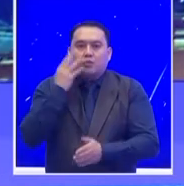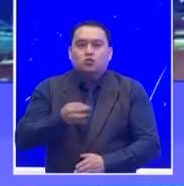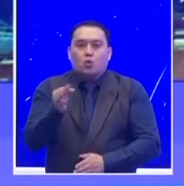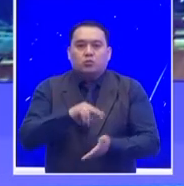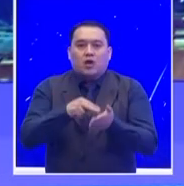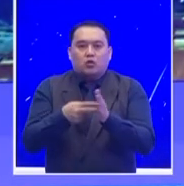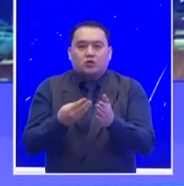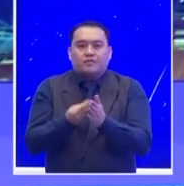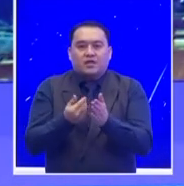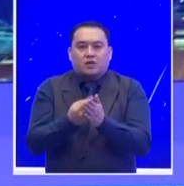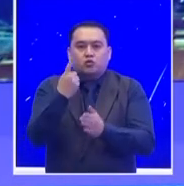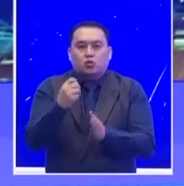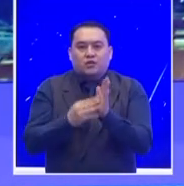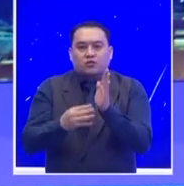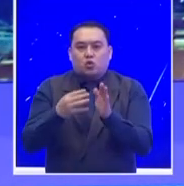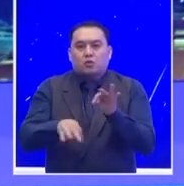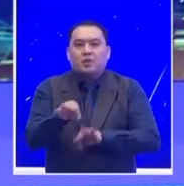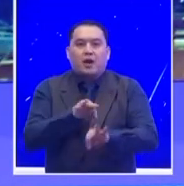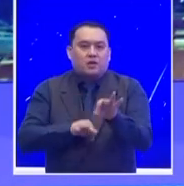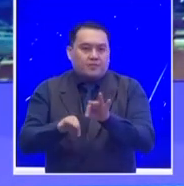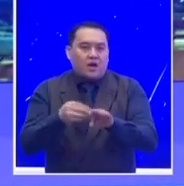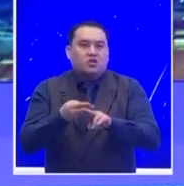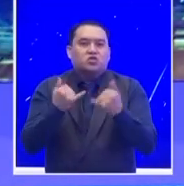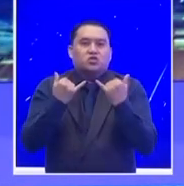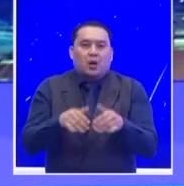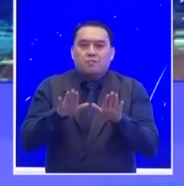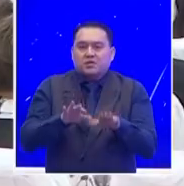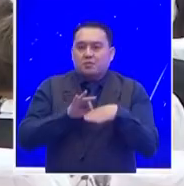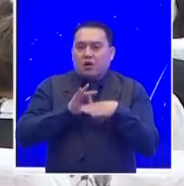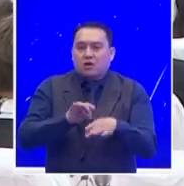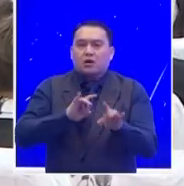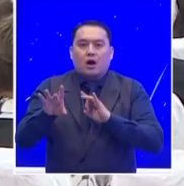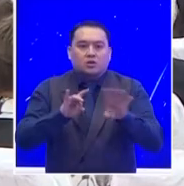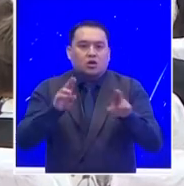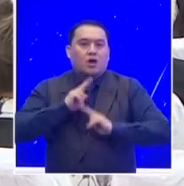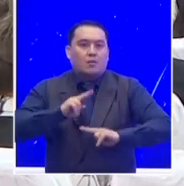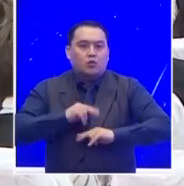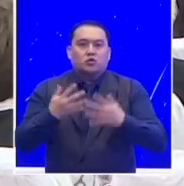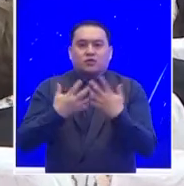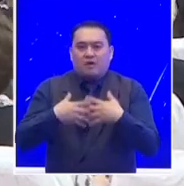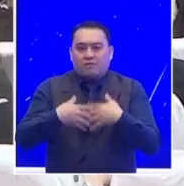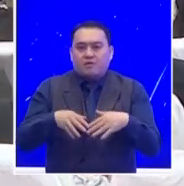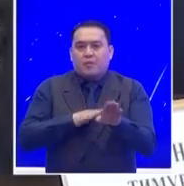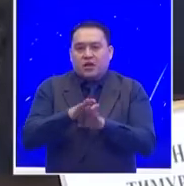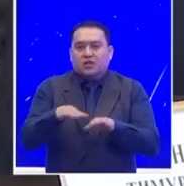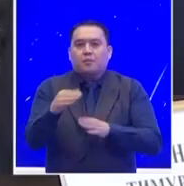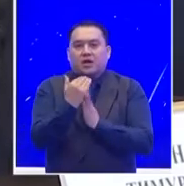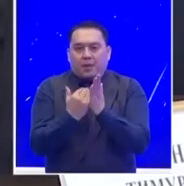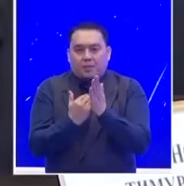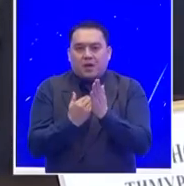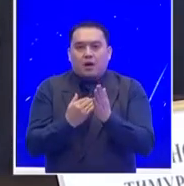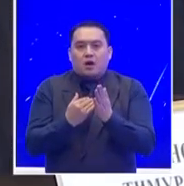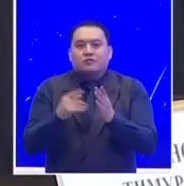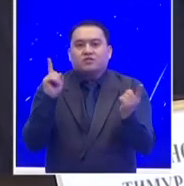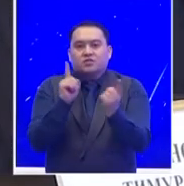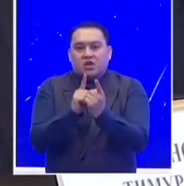области планируется финансирование 190 проектов. Сейчас на местах проводится разъяснительная работа о механизмах реализации программы.